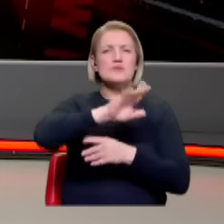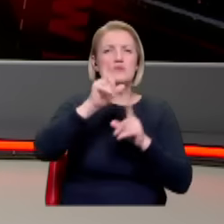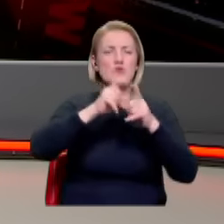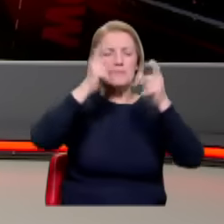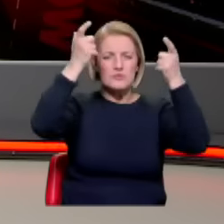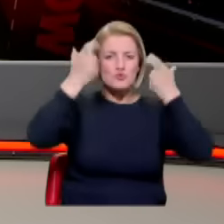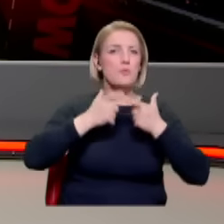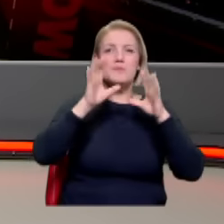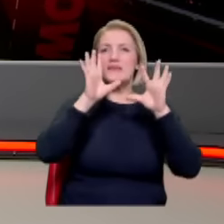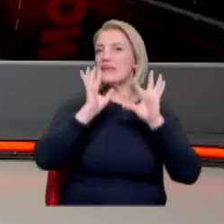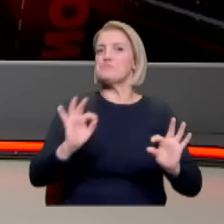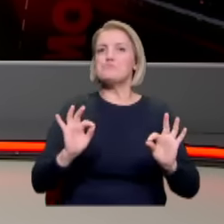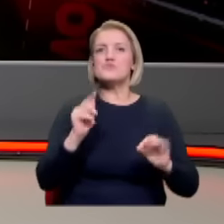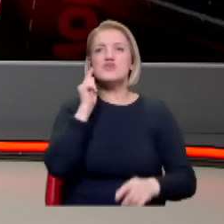kişi